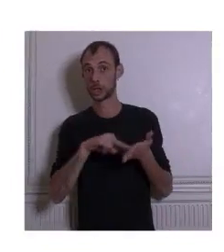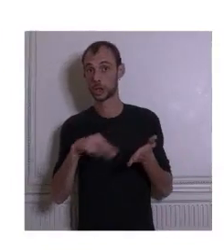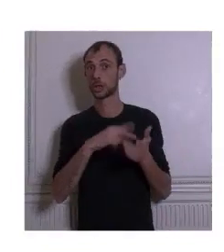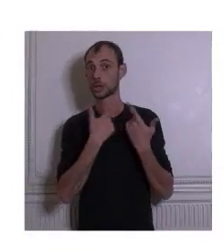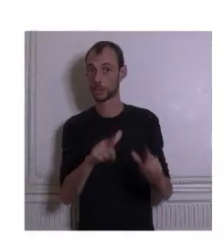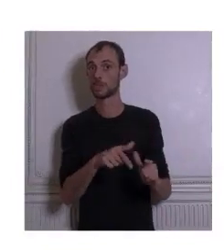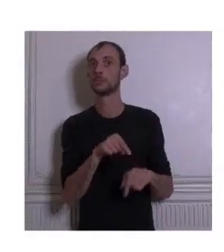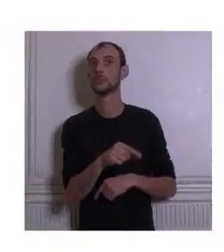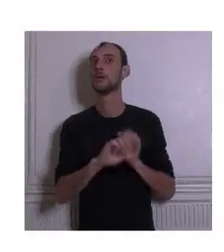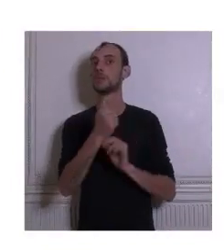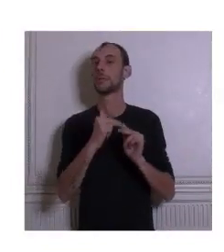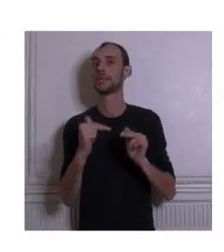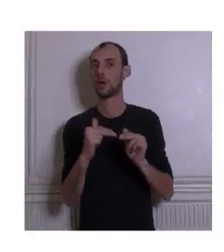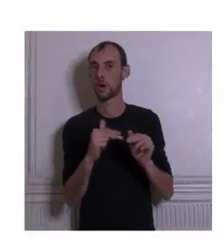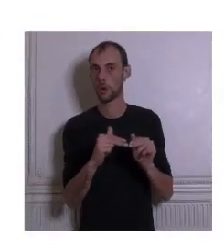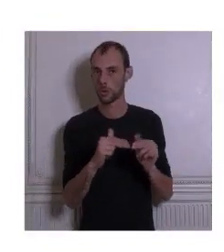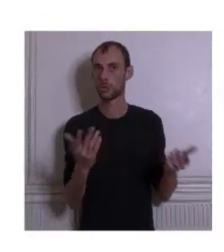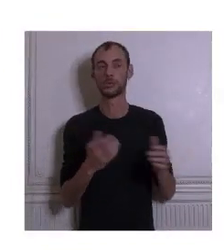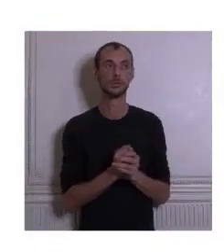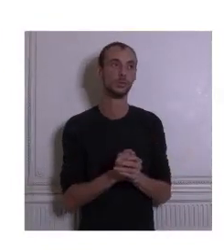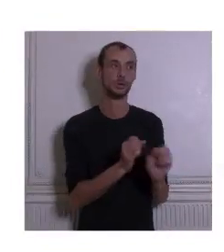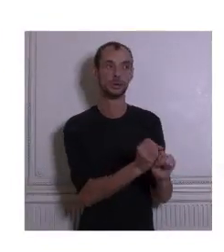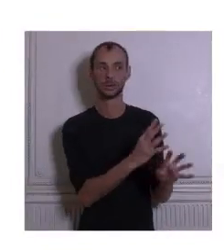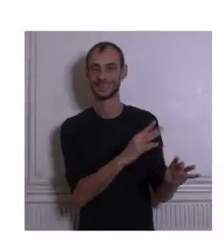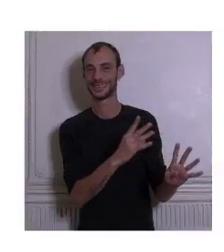Avant, on faisait une délibération pour chaque remplacement.